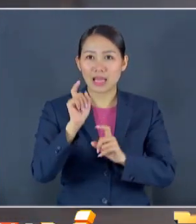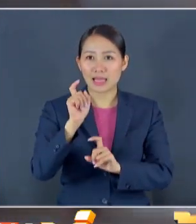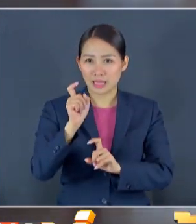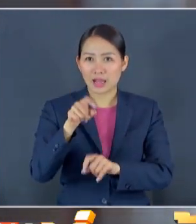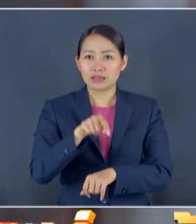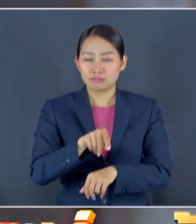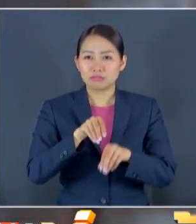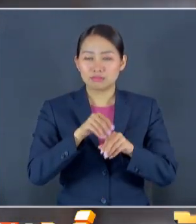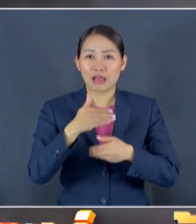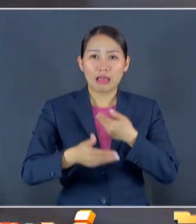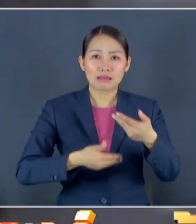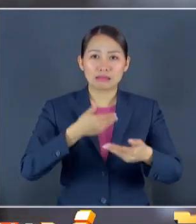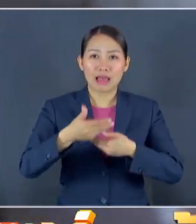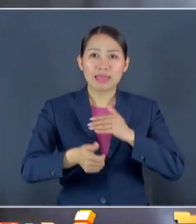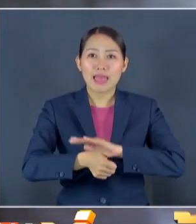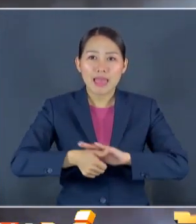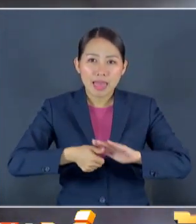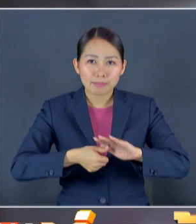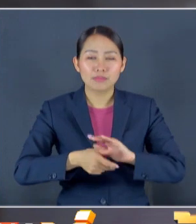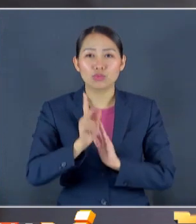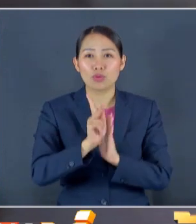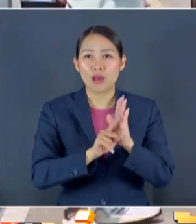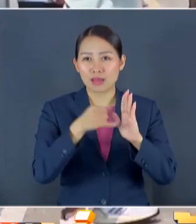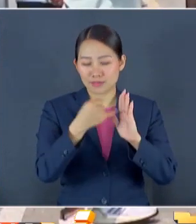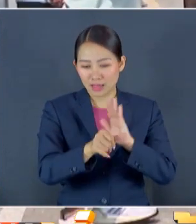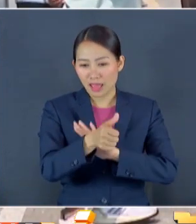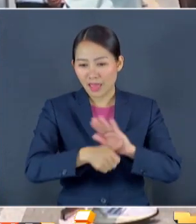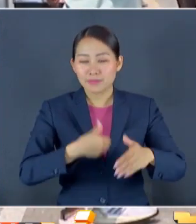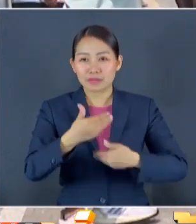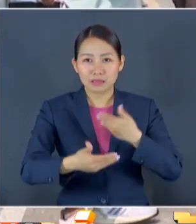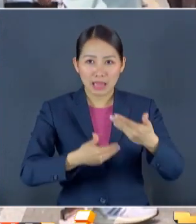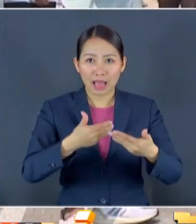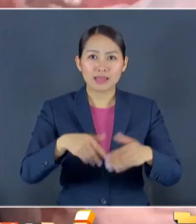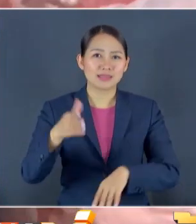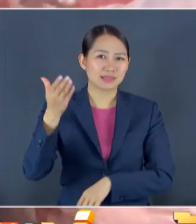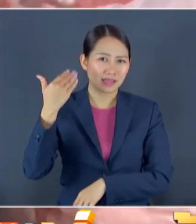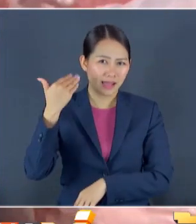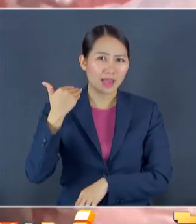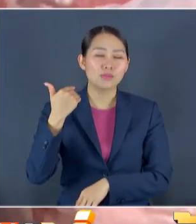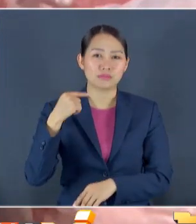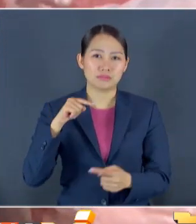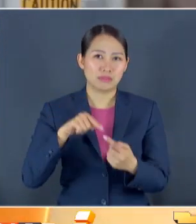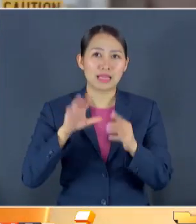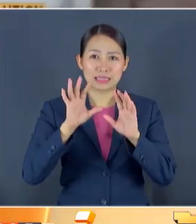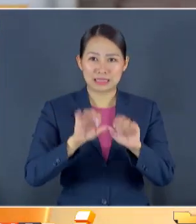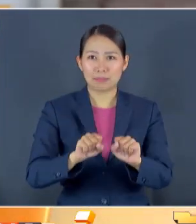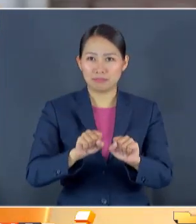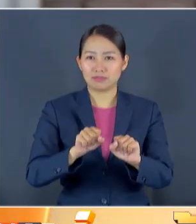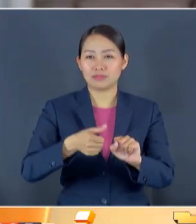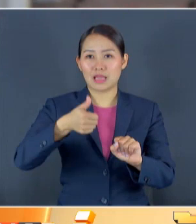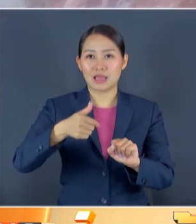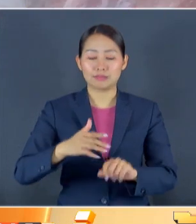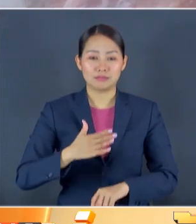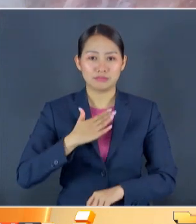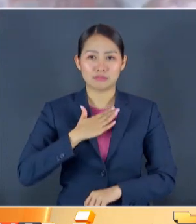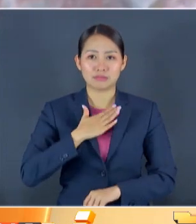จึงเป็นที่มาของการทำลายหมูเถื่อนกว่า2ล้านกิโลกรัมคุณเฉลิมชัยบอกว่าตัวท่านเองเนี่ยถูกข